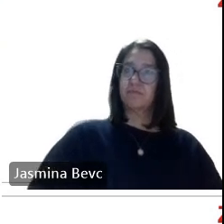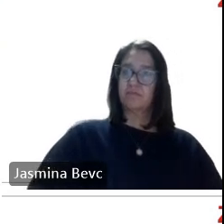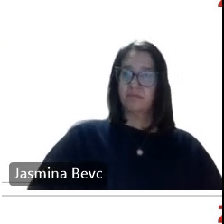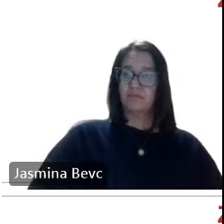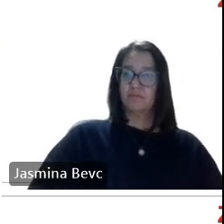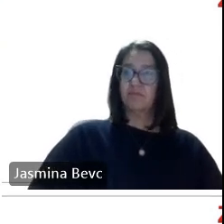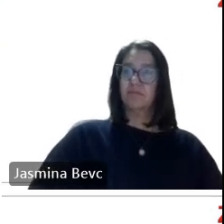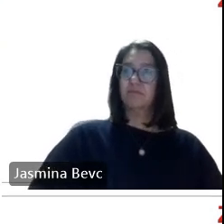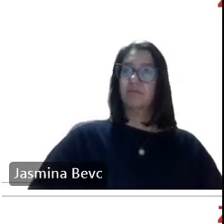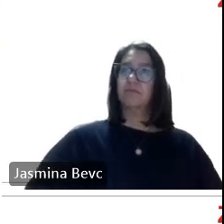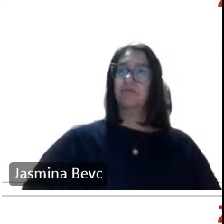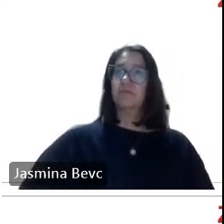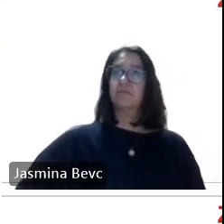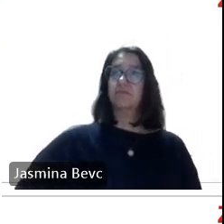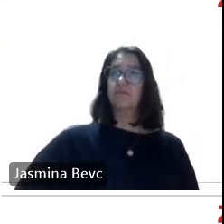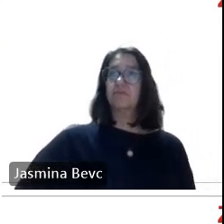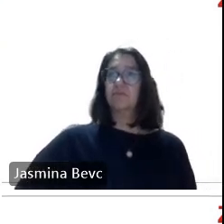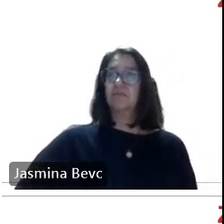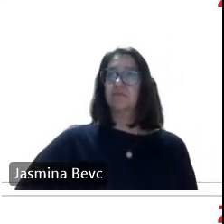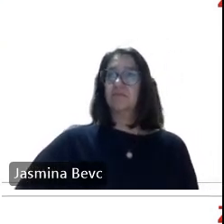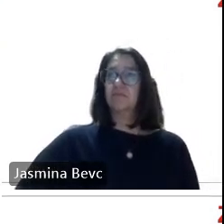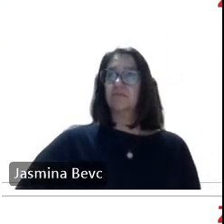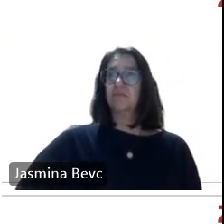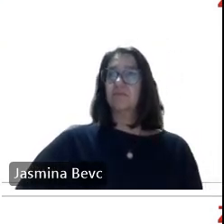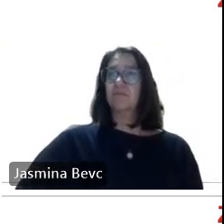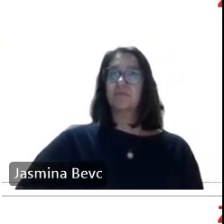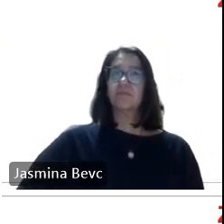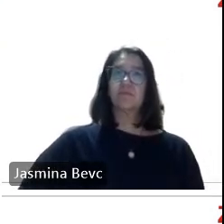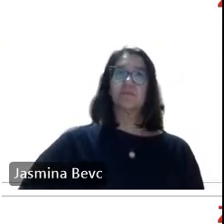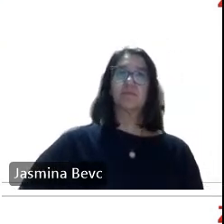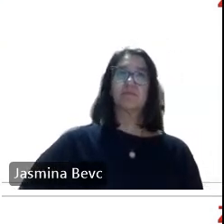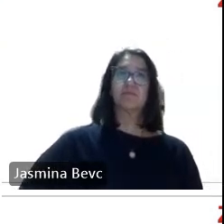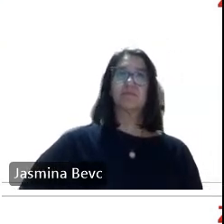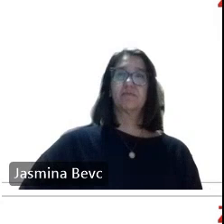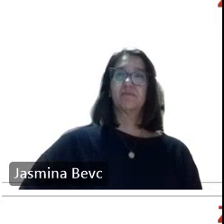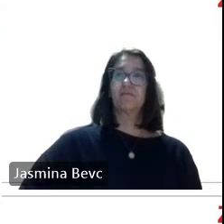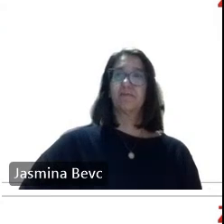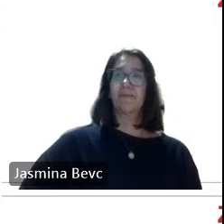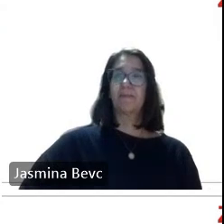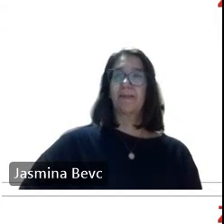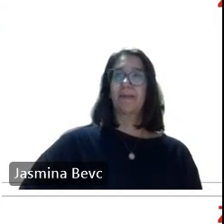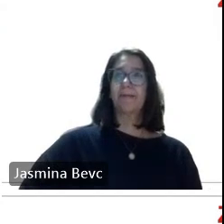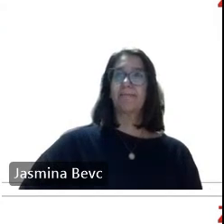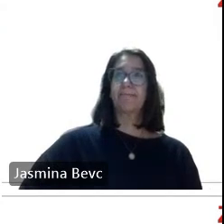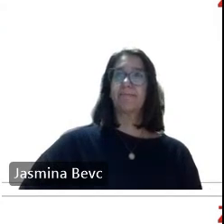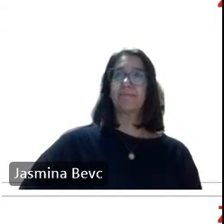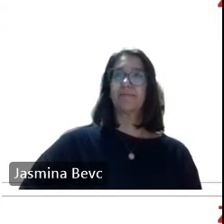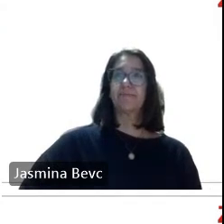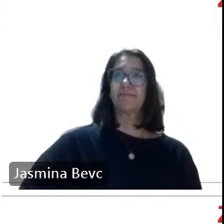na zaslonu je sicer od včeraj zvečer.